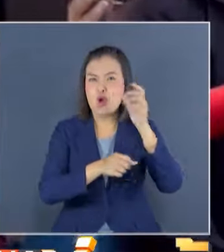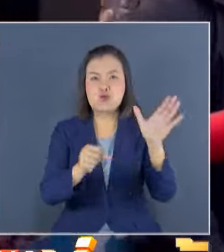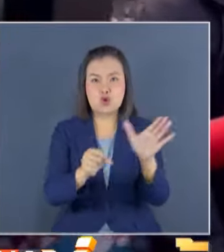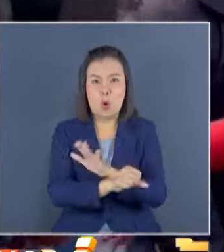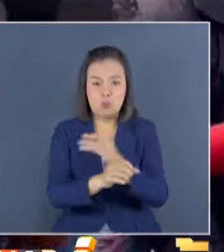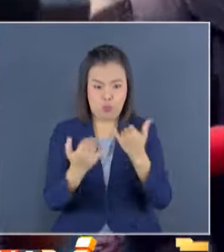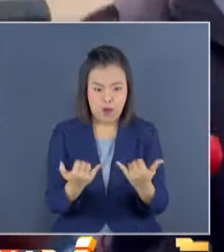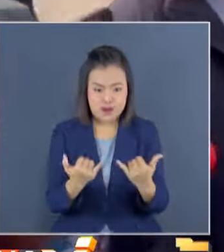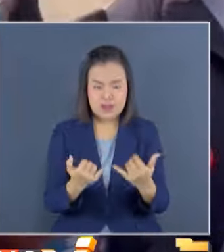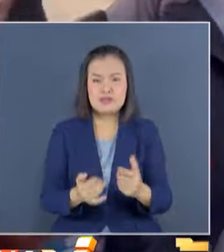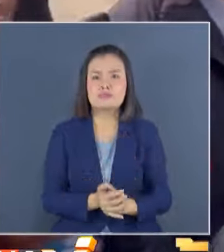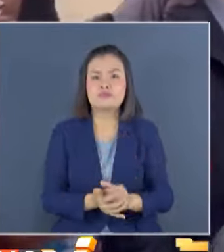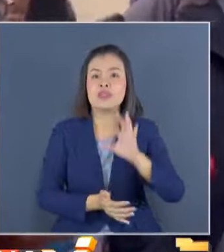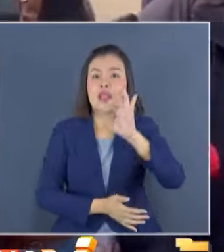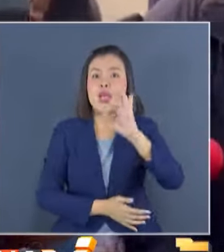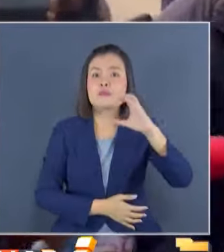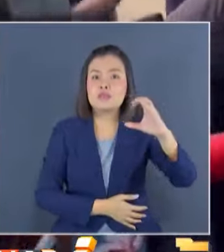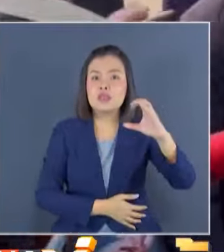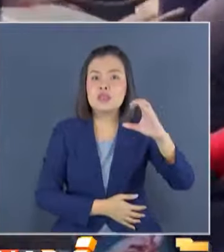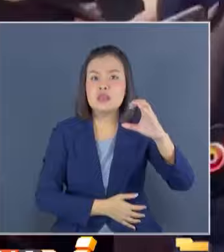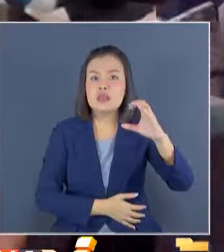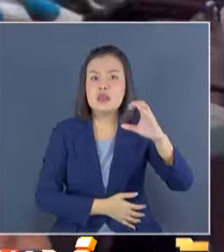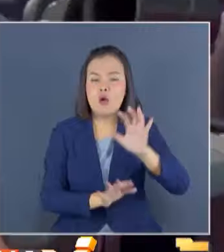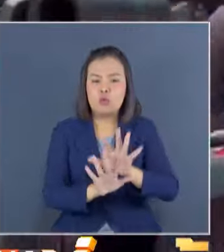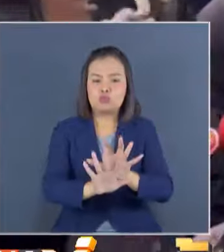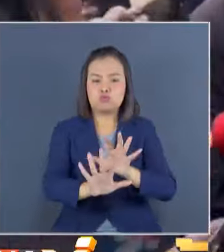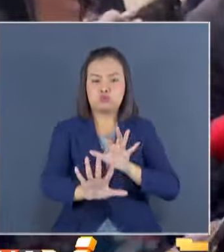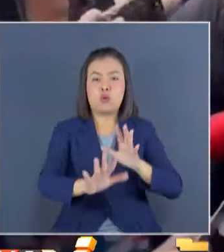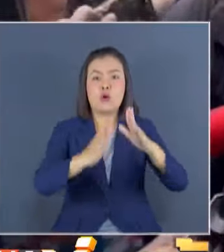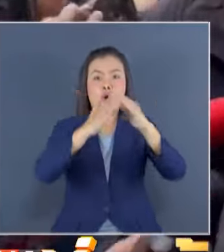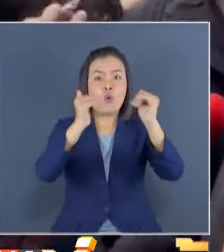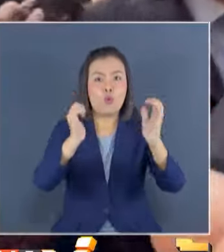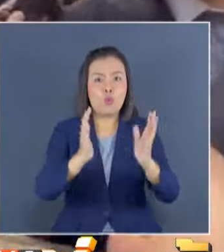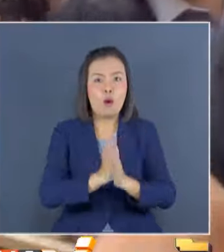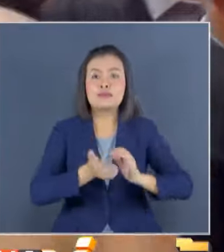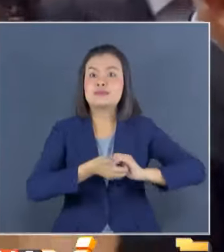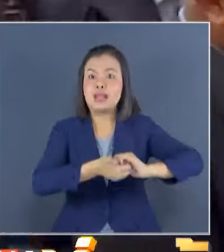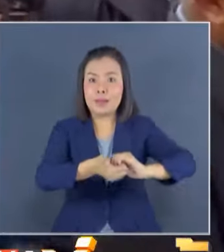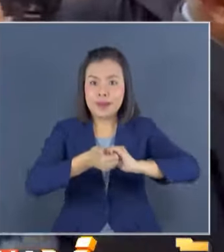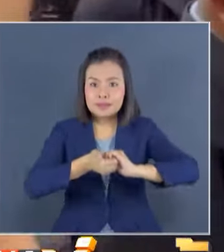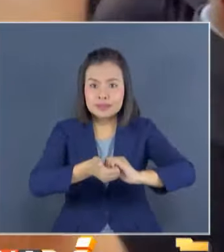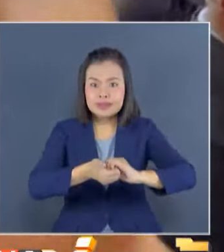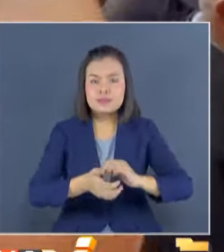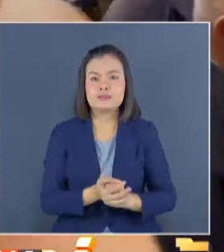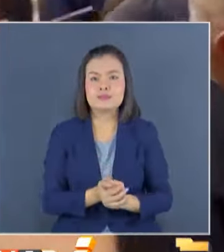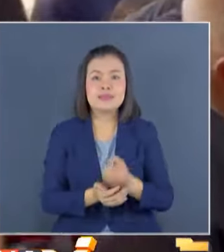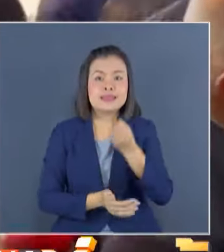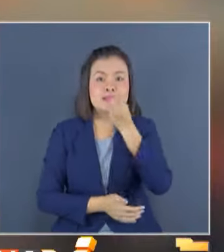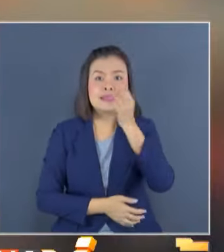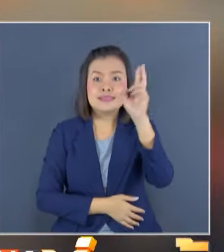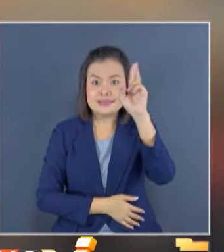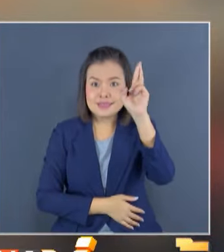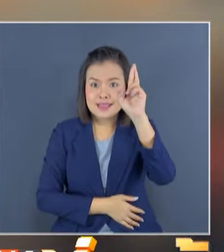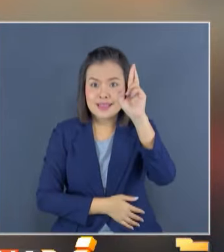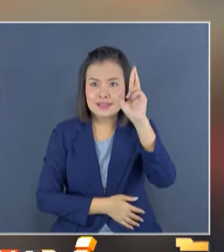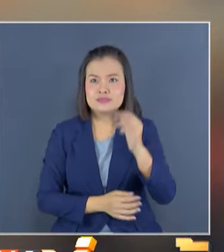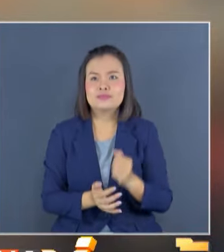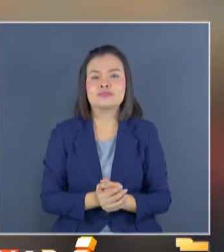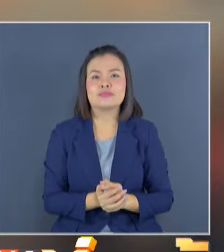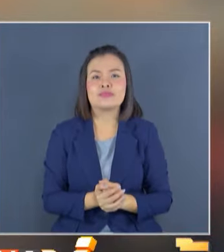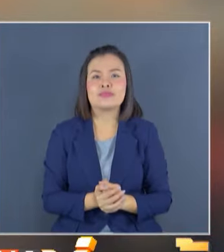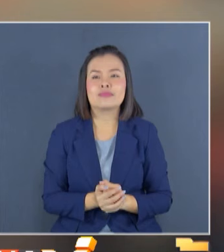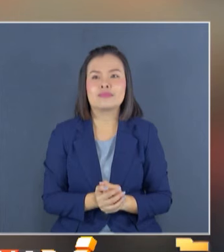วันนี้แฟนคลับ FC จะไปรวมตัวกันที่วัดโรงธรรมสามัคคีค่ะส่วนมื้อกลางวันล่ะคุณทักษิณและครอบครั